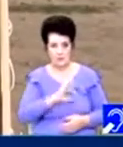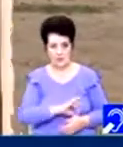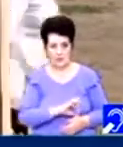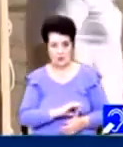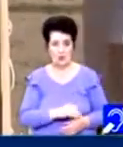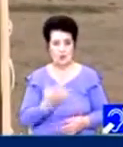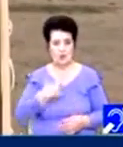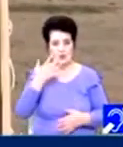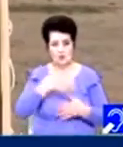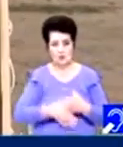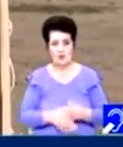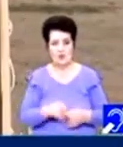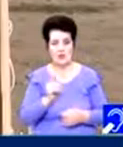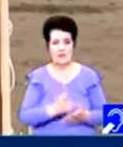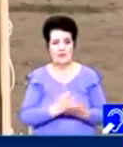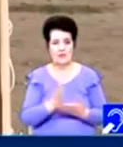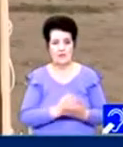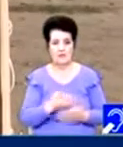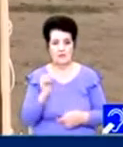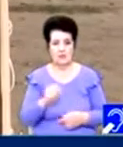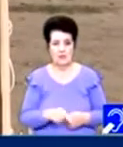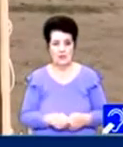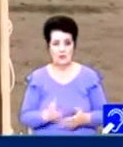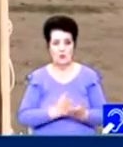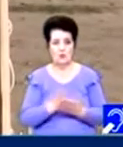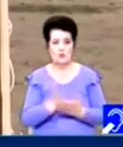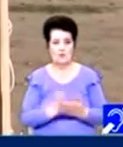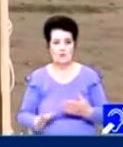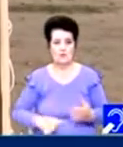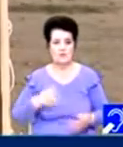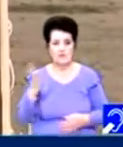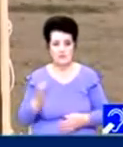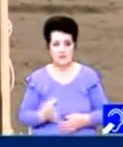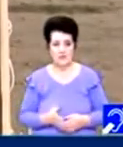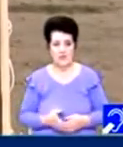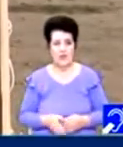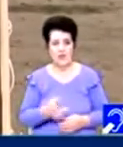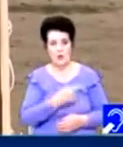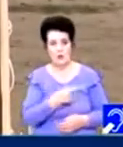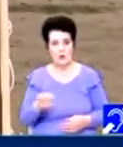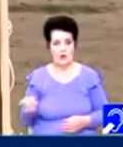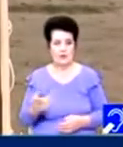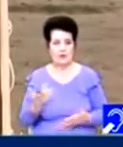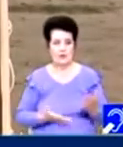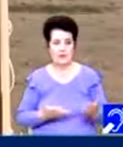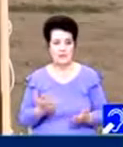responsabil și conștient a serviciilor, întrucât un serviciu va fi sustenabil, va fi durabil doar dacă